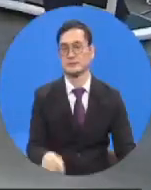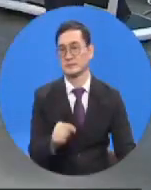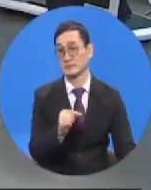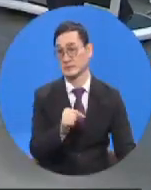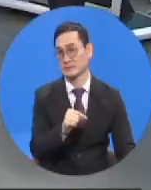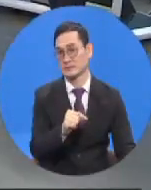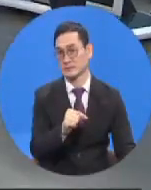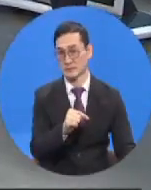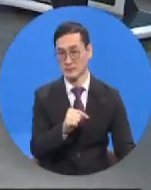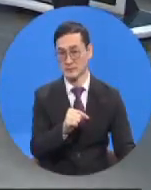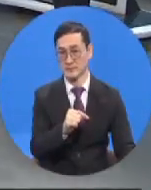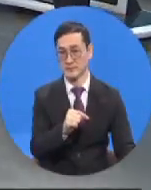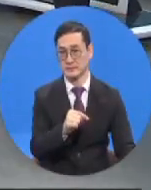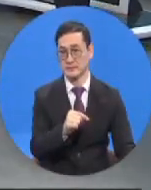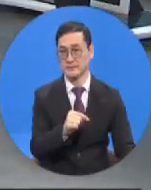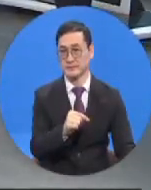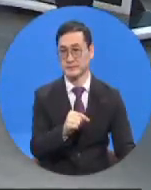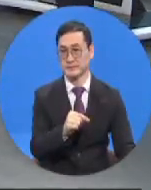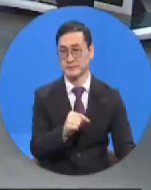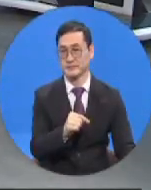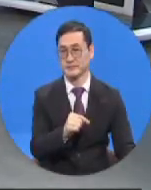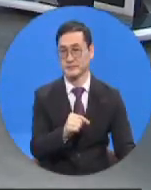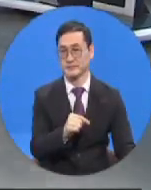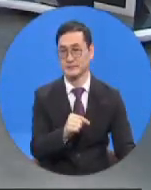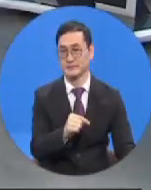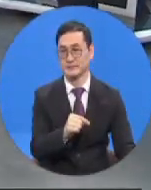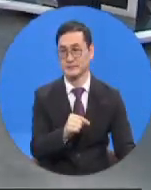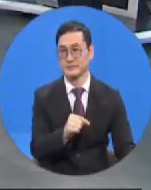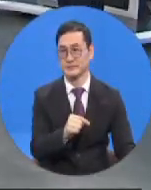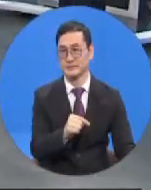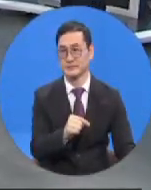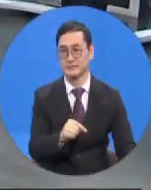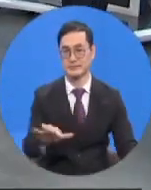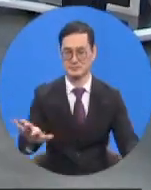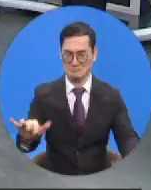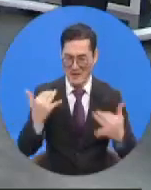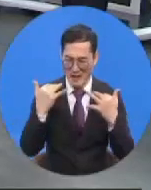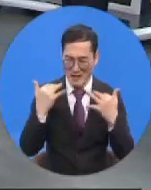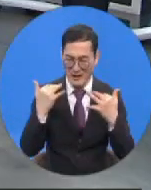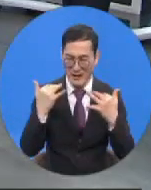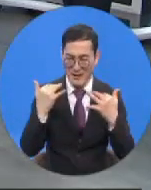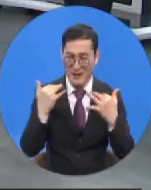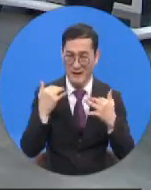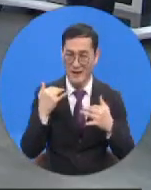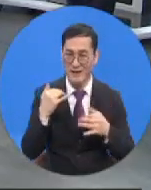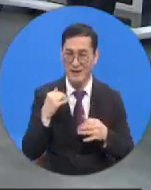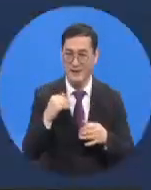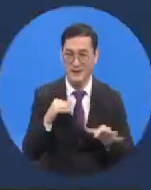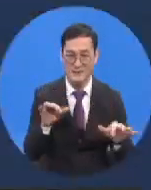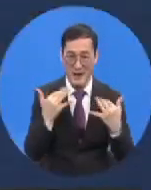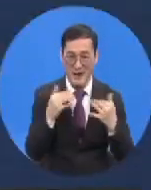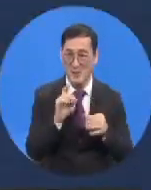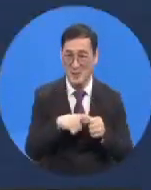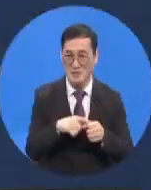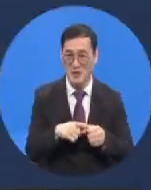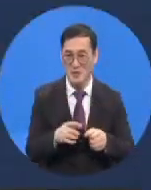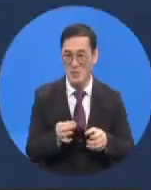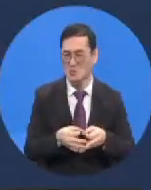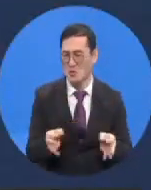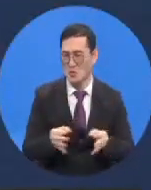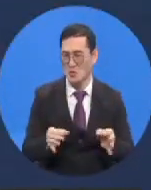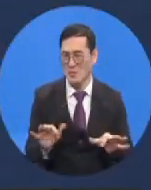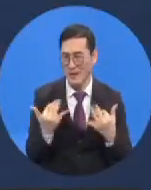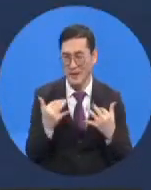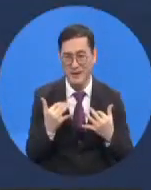이재명 지사가 모든 사람들에게 다시 회자되는 데는 성공한 것 같습니다. 그래서 포퓰리즘 얘기가 또 나올 수 있겠고요. 뭐 그렇게